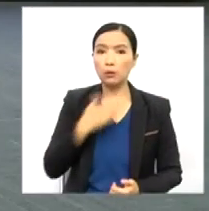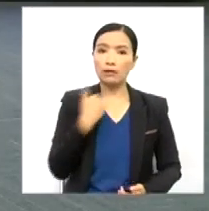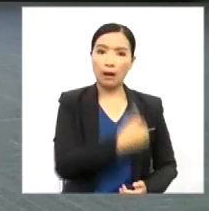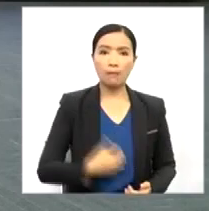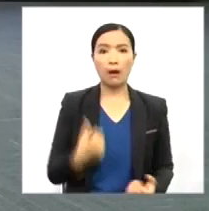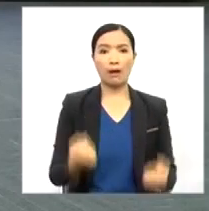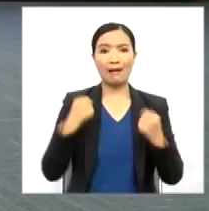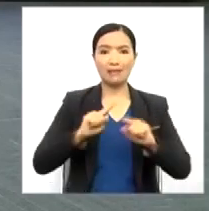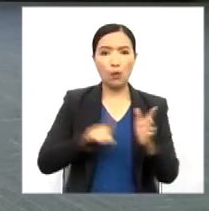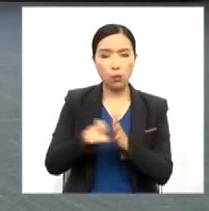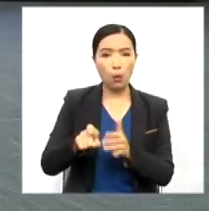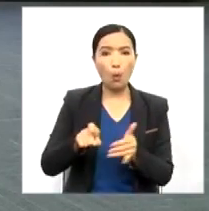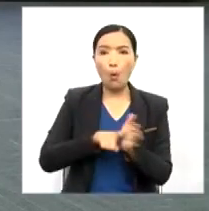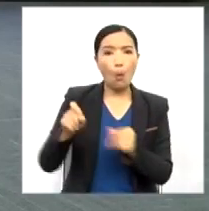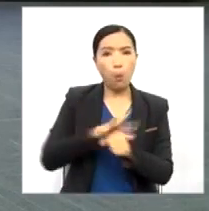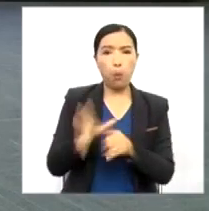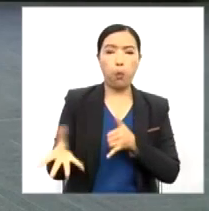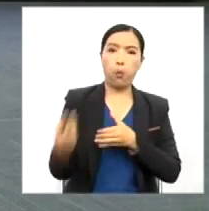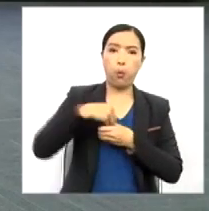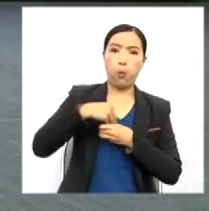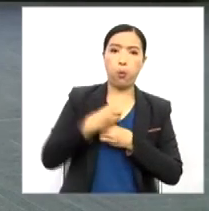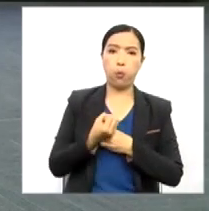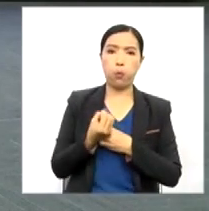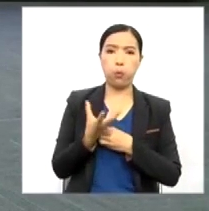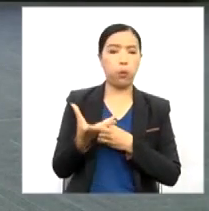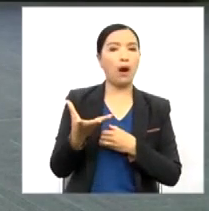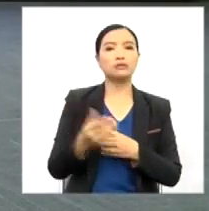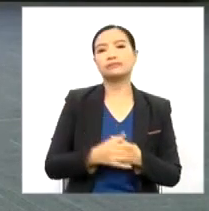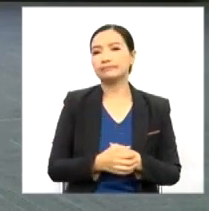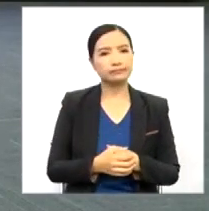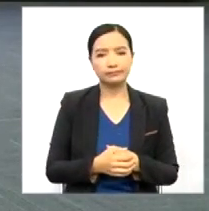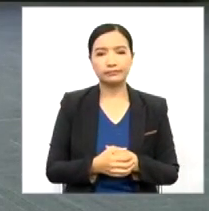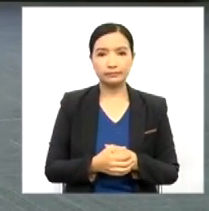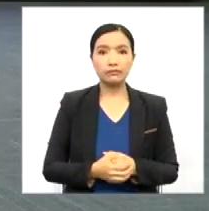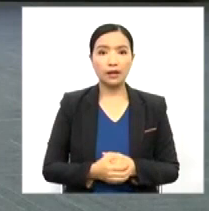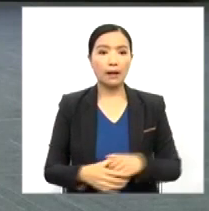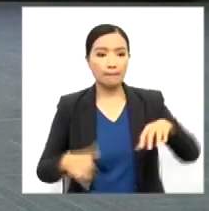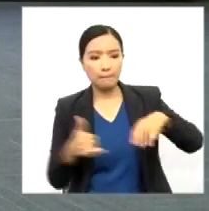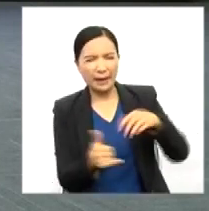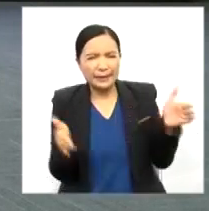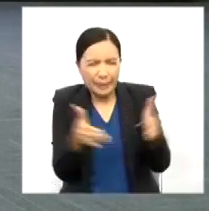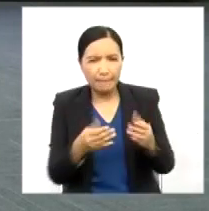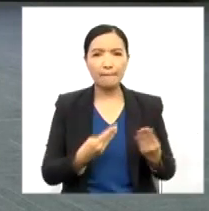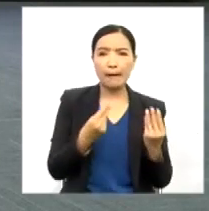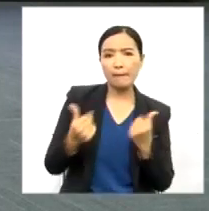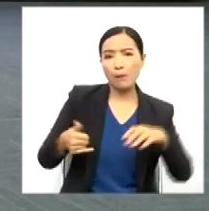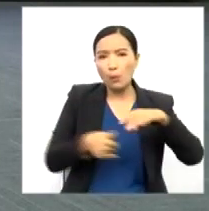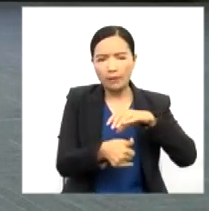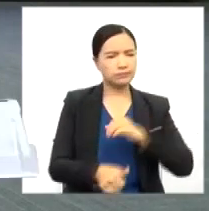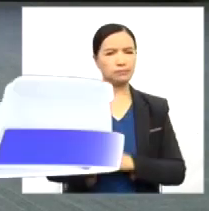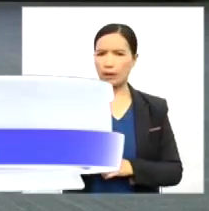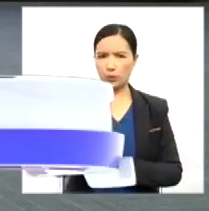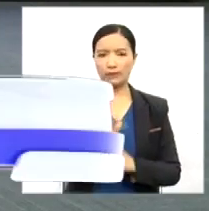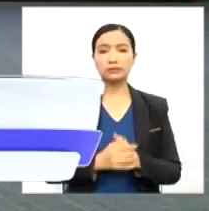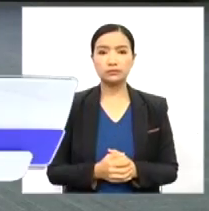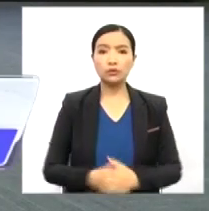ชื้อปริมาณมากๆไปอยู่ในที่เราแนะนำไม่ควรเข้าเช่นในผับในที่แคบนะครับหรือว่าอยู่